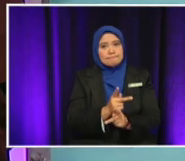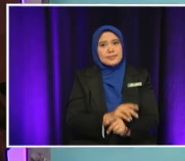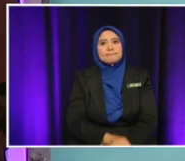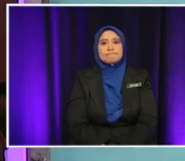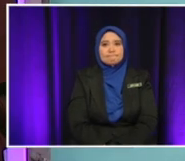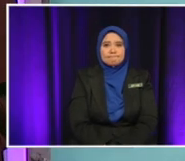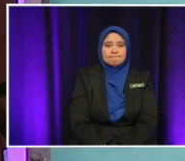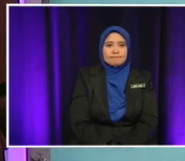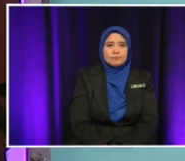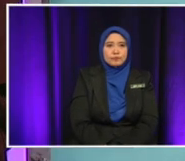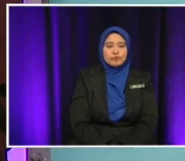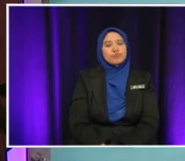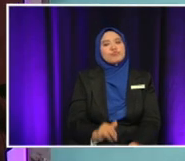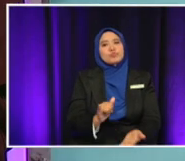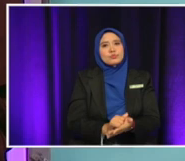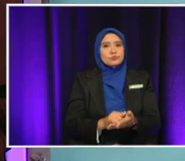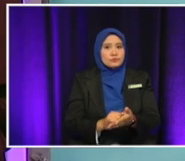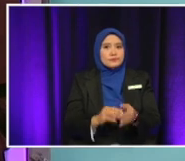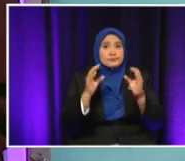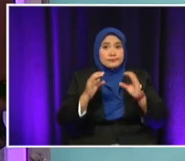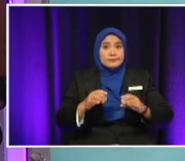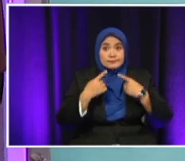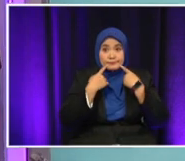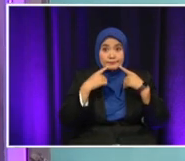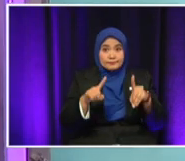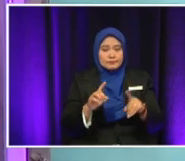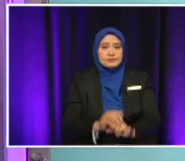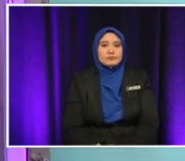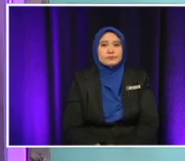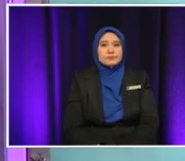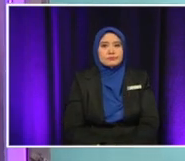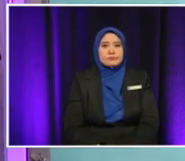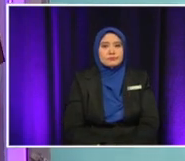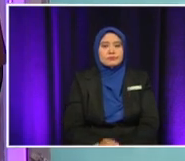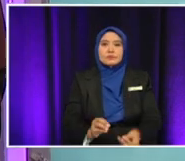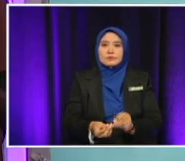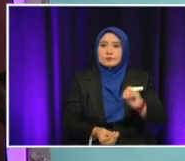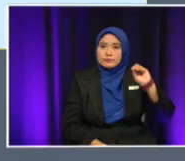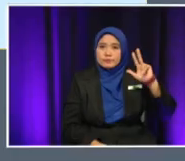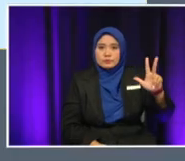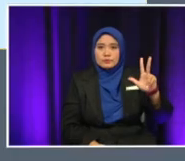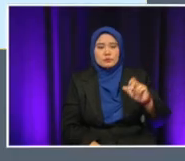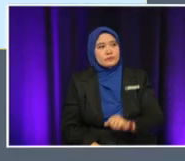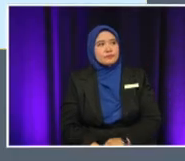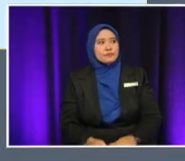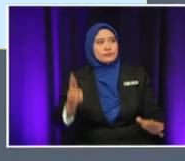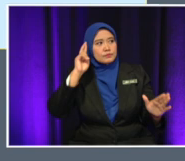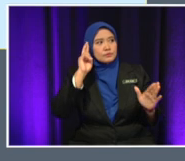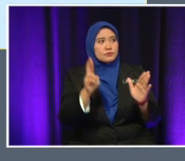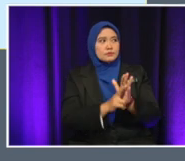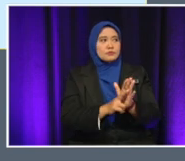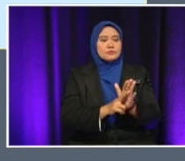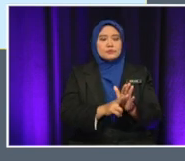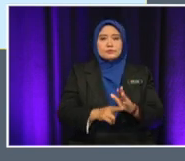oke itu secara menjawab soalnya inilah Oke kita pergi soalnya yang ketiga untuk bagian biru saja 13 V merupakan bahan